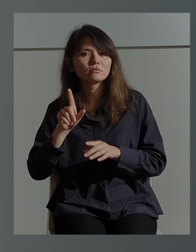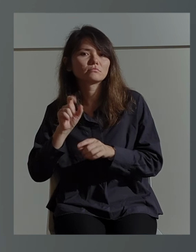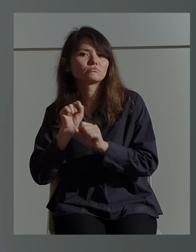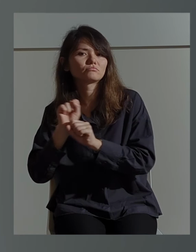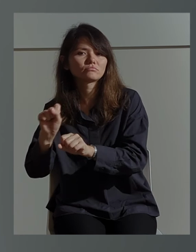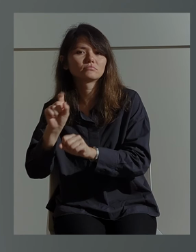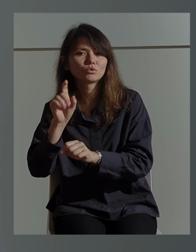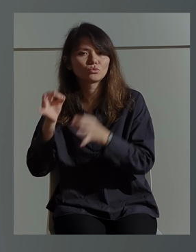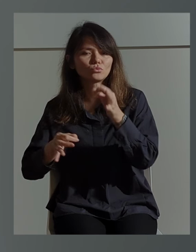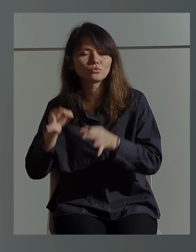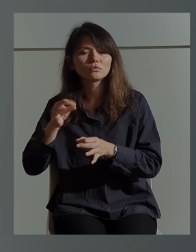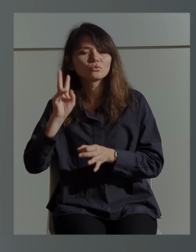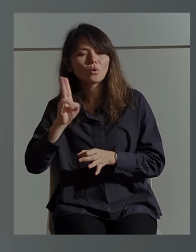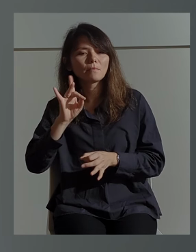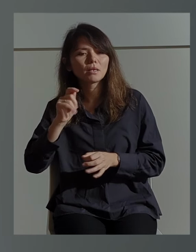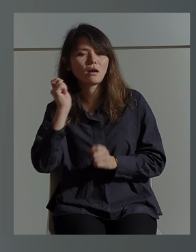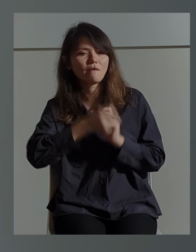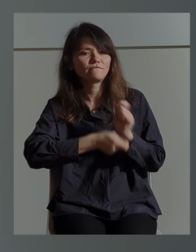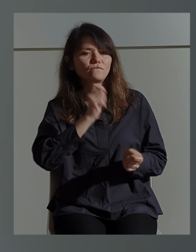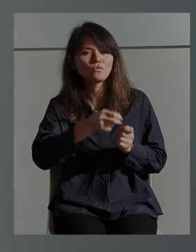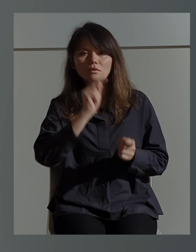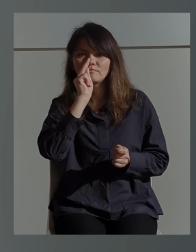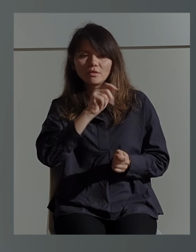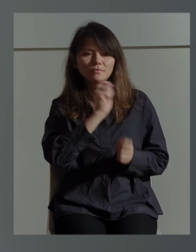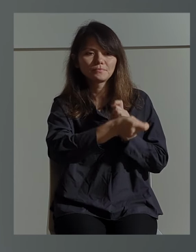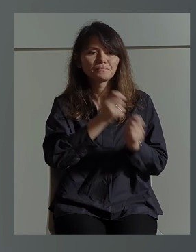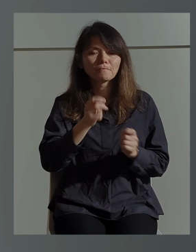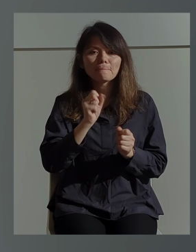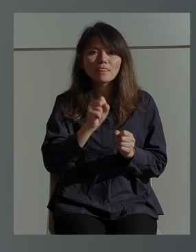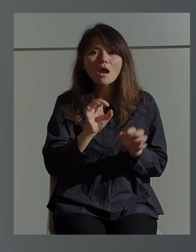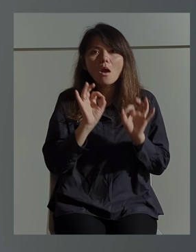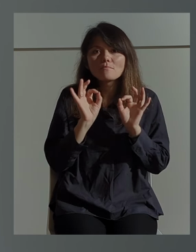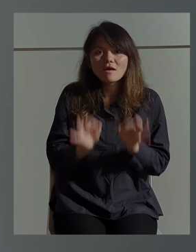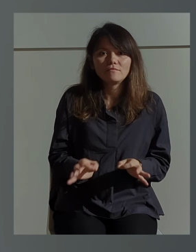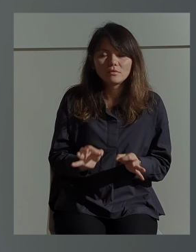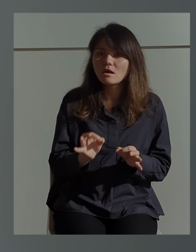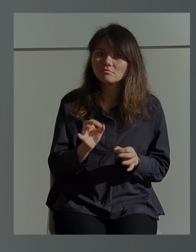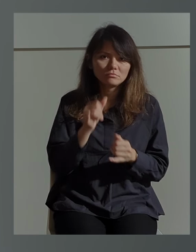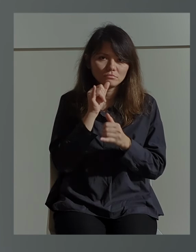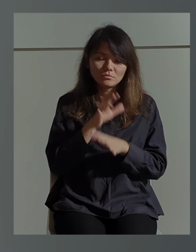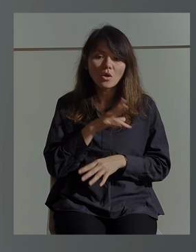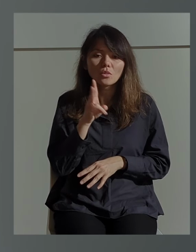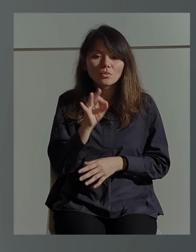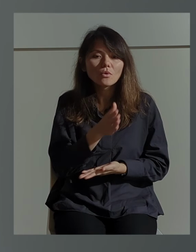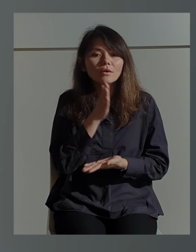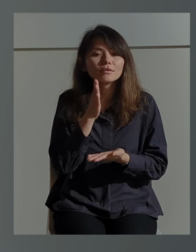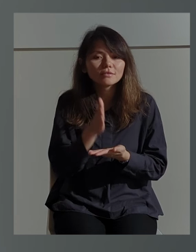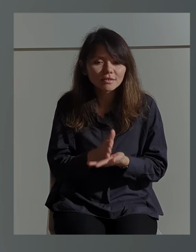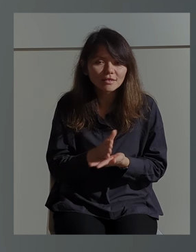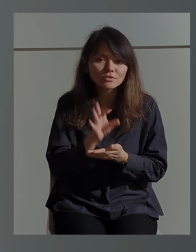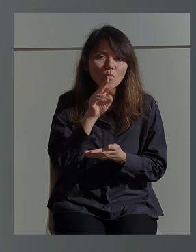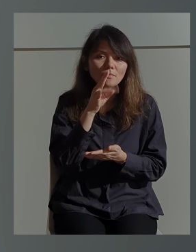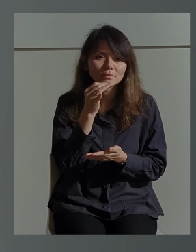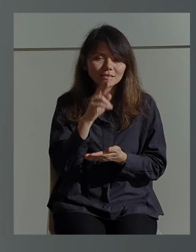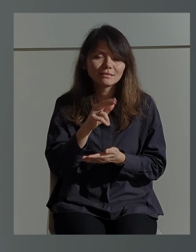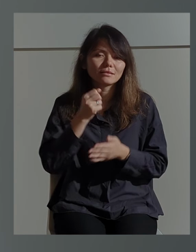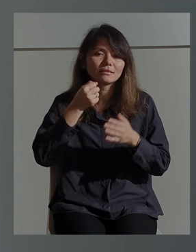только обвинительные приговоры оправдание быть не может но есть опция их